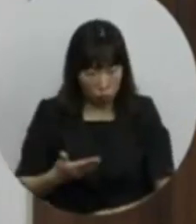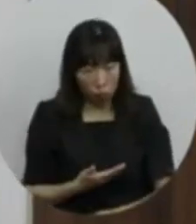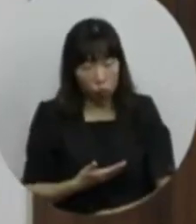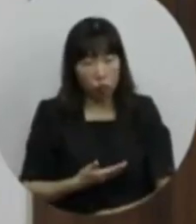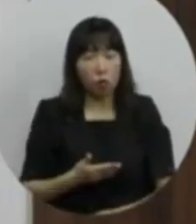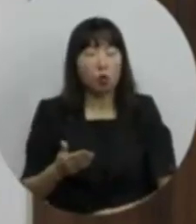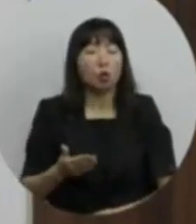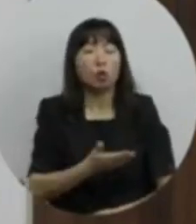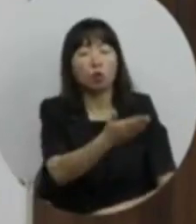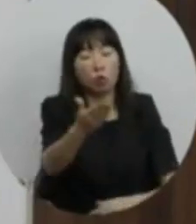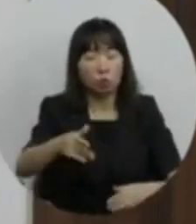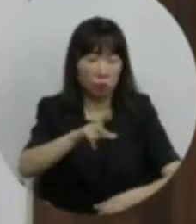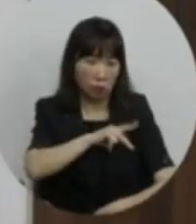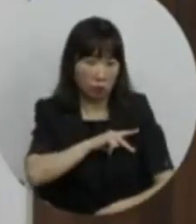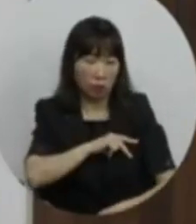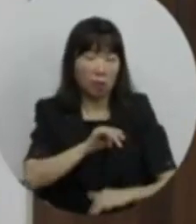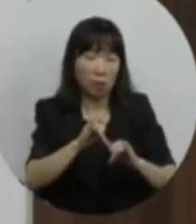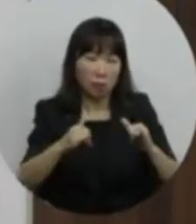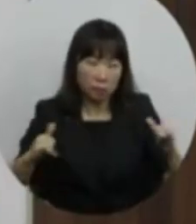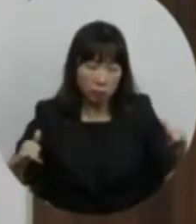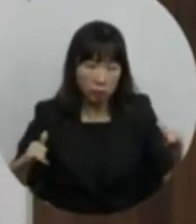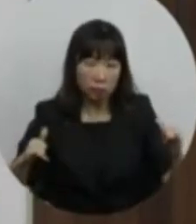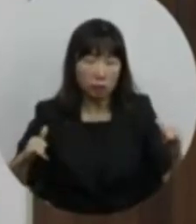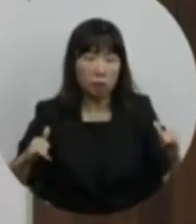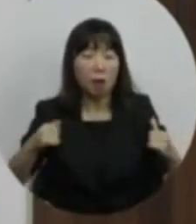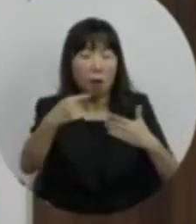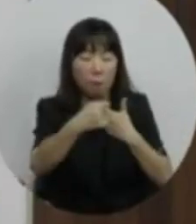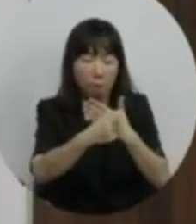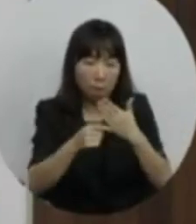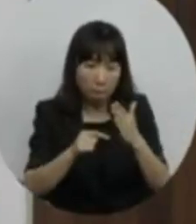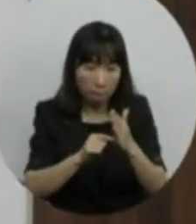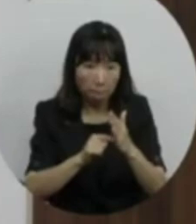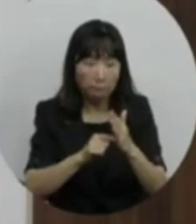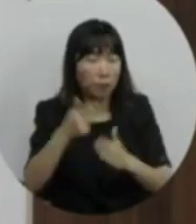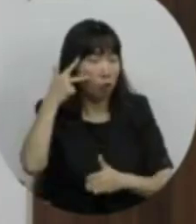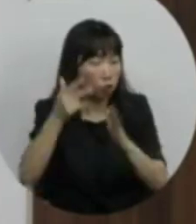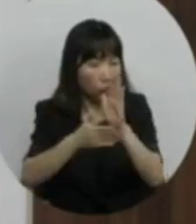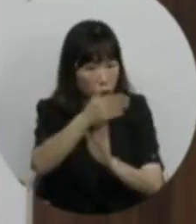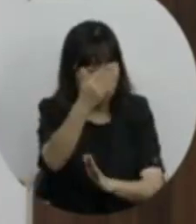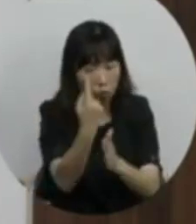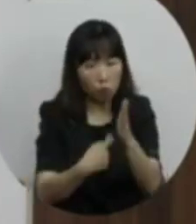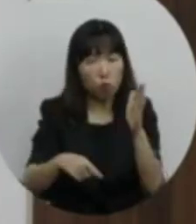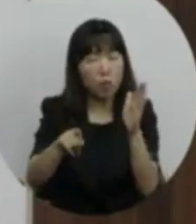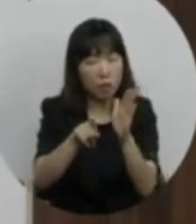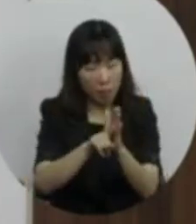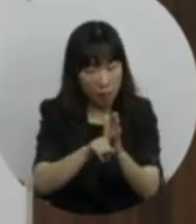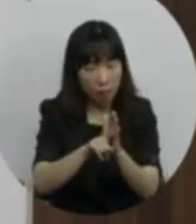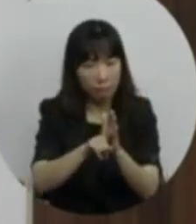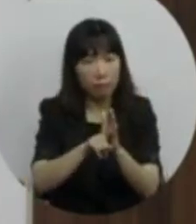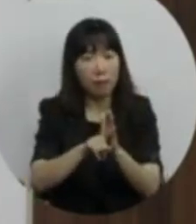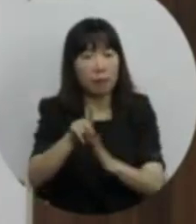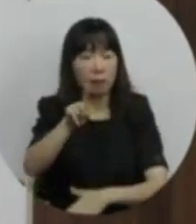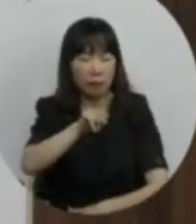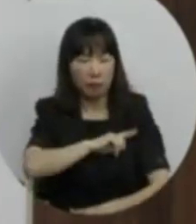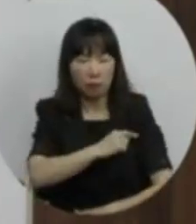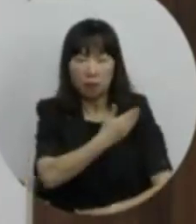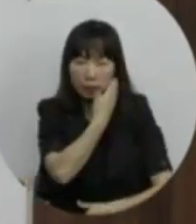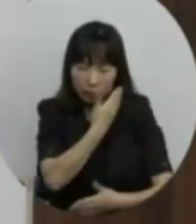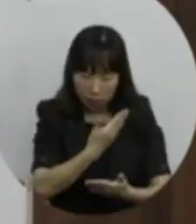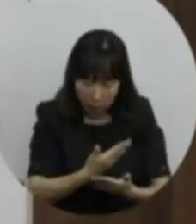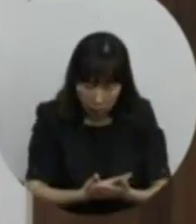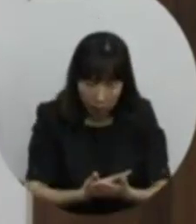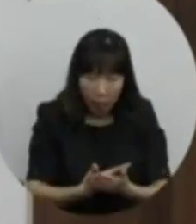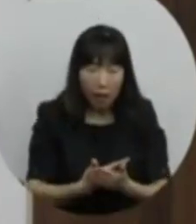선민후당, 선공후사, 대의소위의 마음과 자세로 여주시를 위한 우리 최적의 후반기 의장단을 선출하실